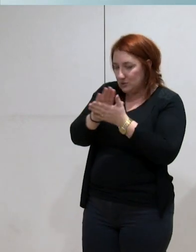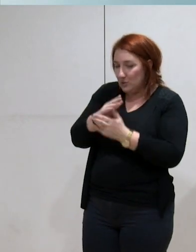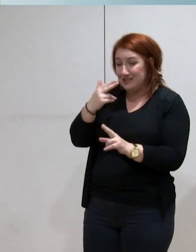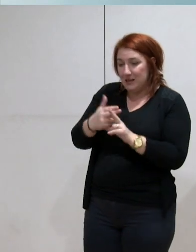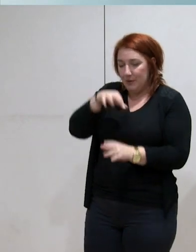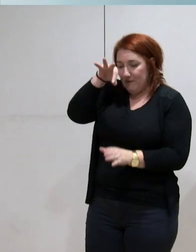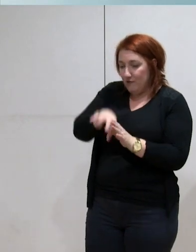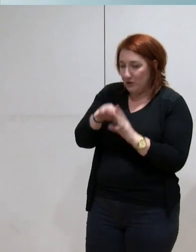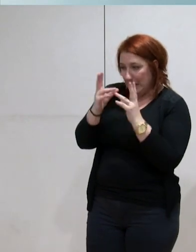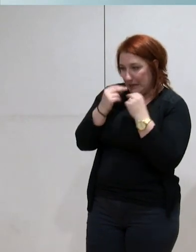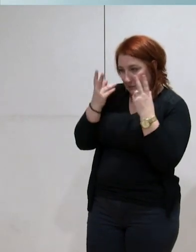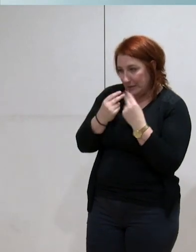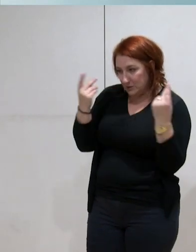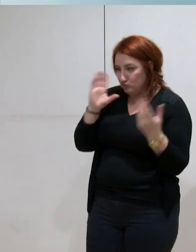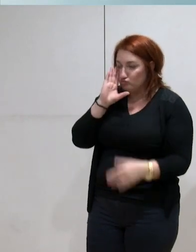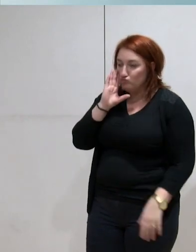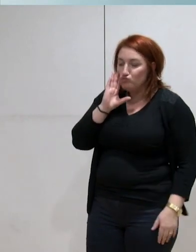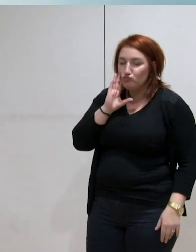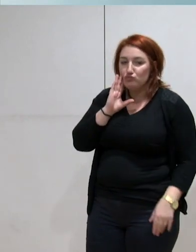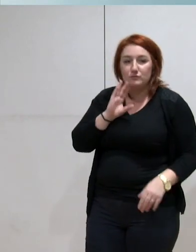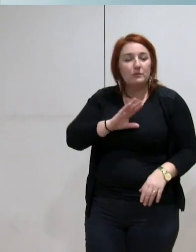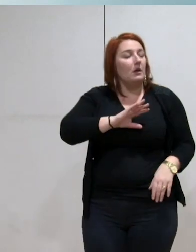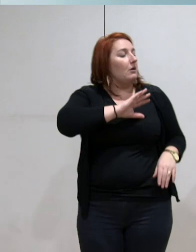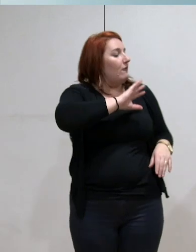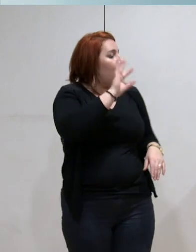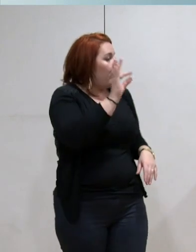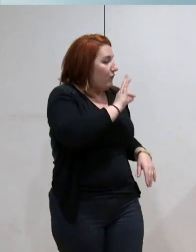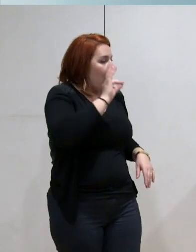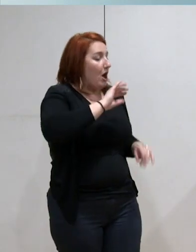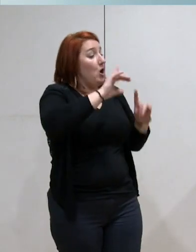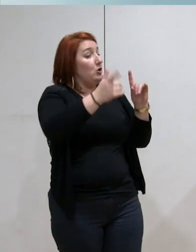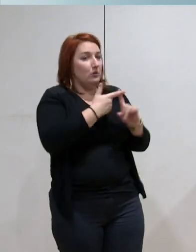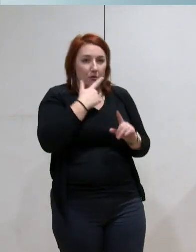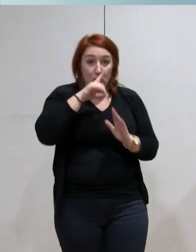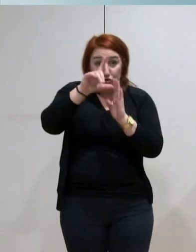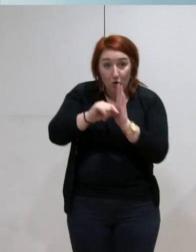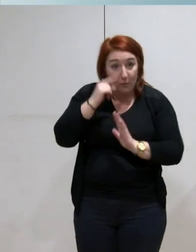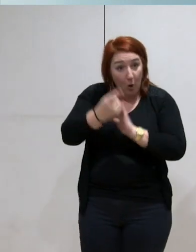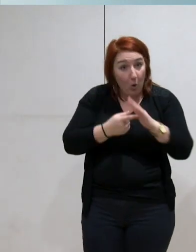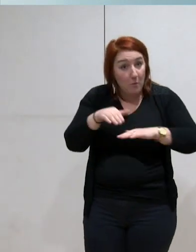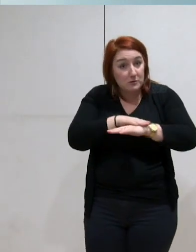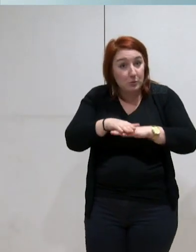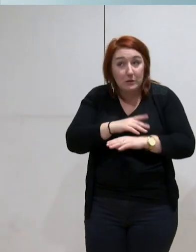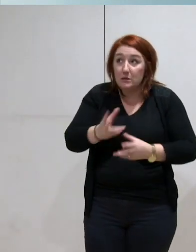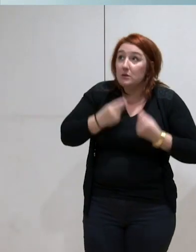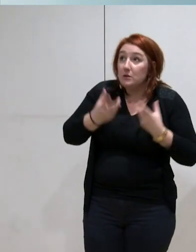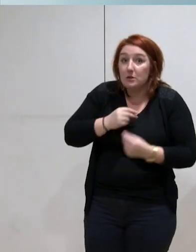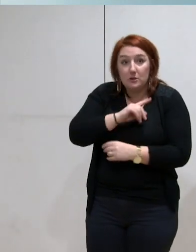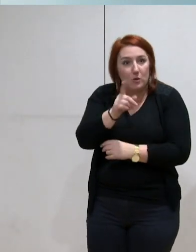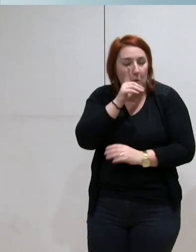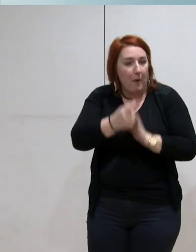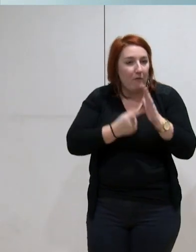donc trs j'ai c'est une deuxème raison pour pasire la demi-heure quand même que vous avez eu pour vous exprimer et la